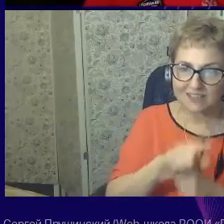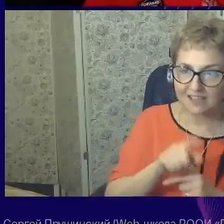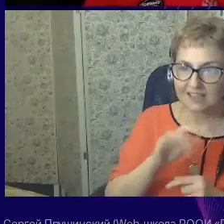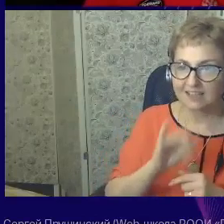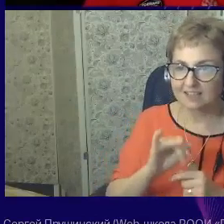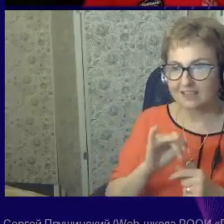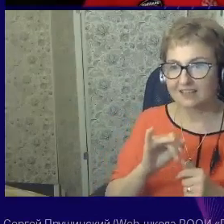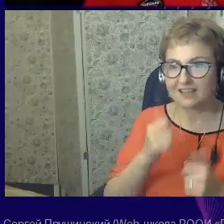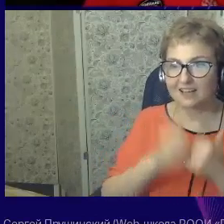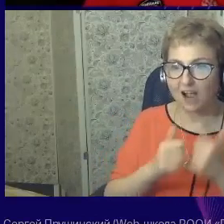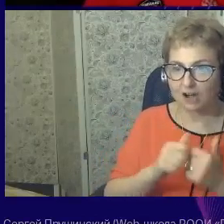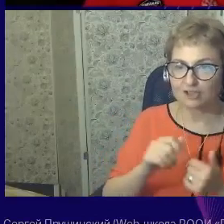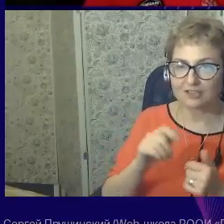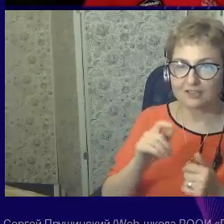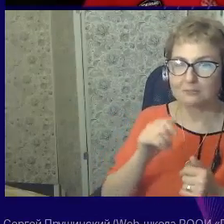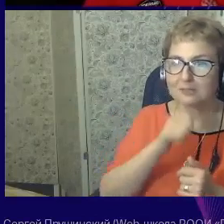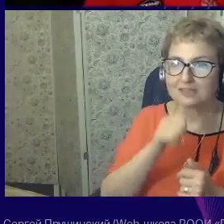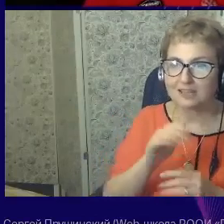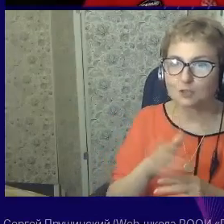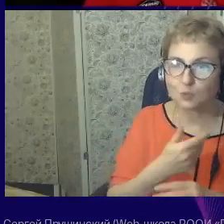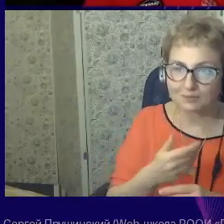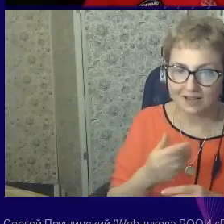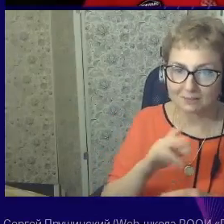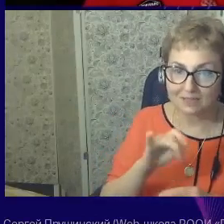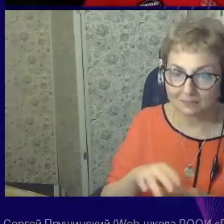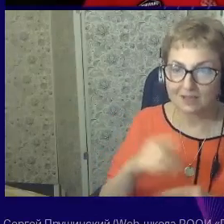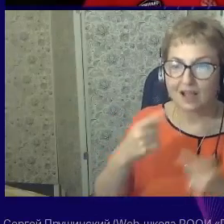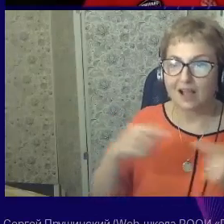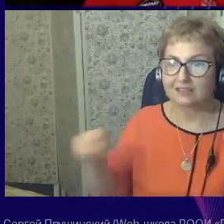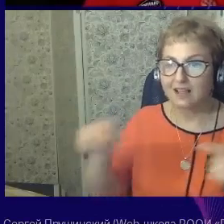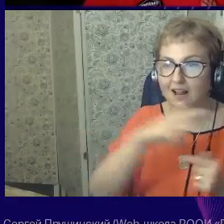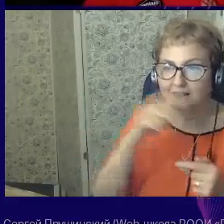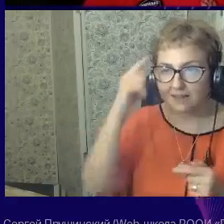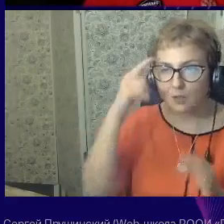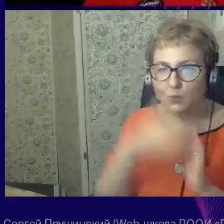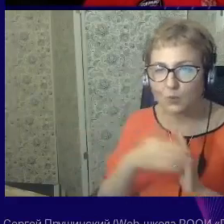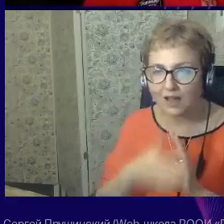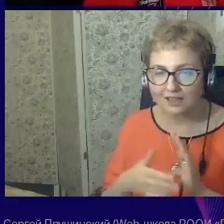И каждый из них пытается убрать какой-то предмет, остальные угадывают.